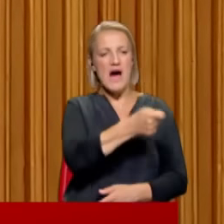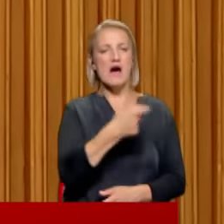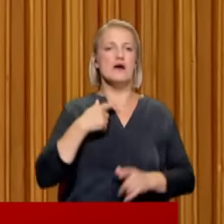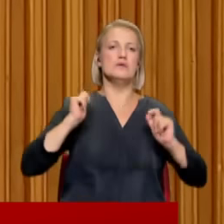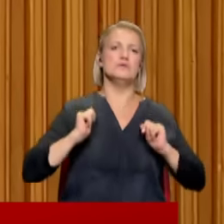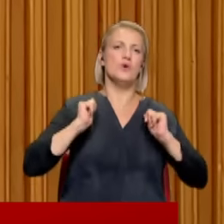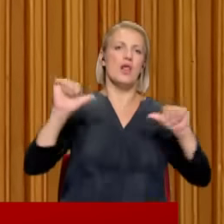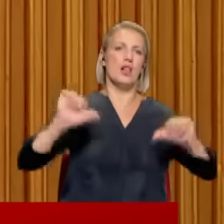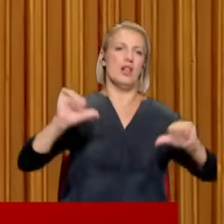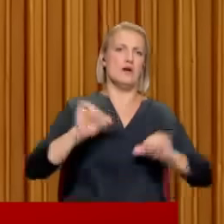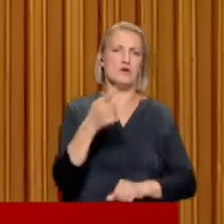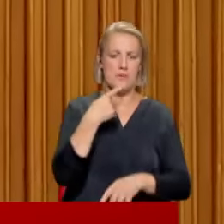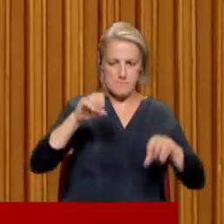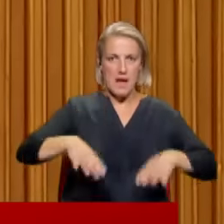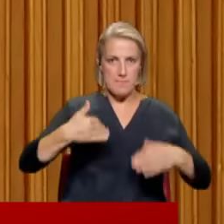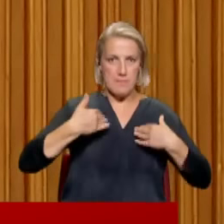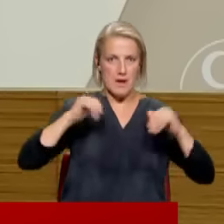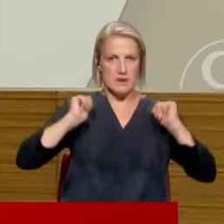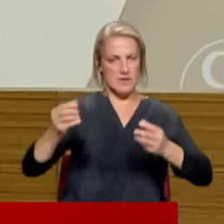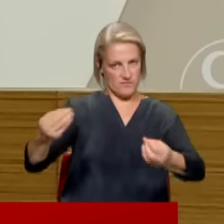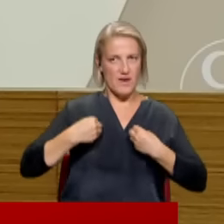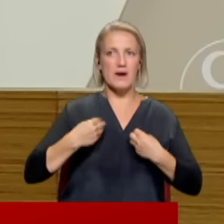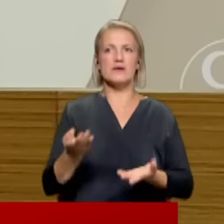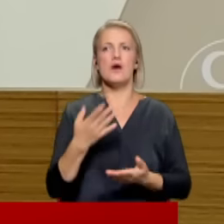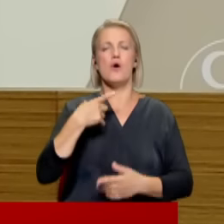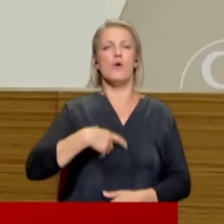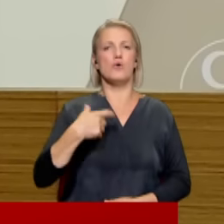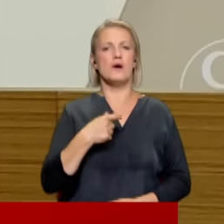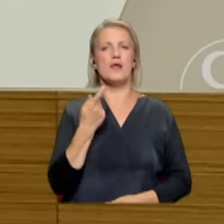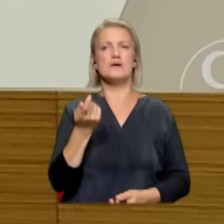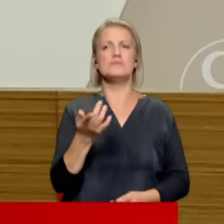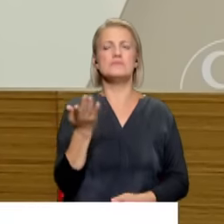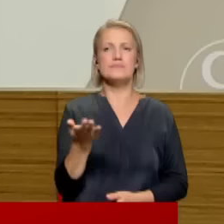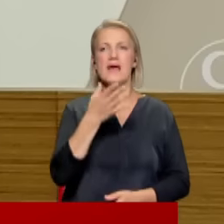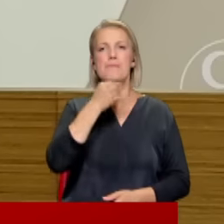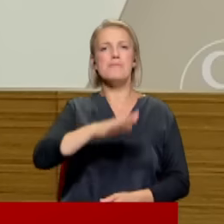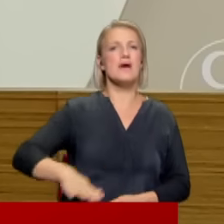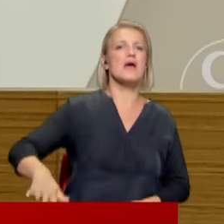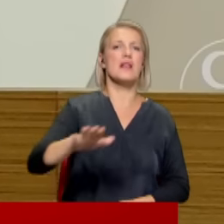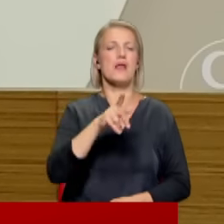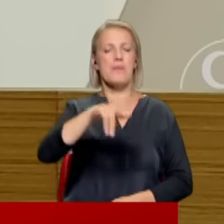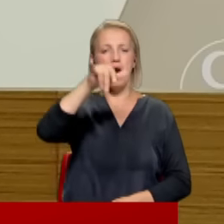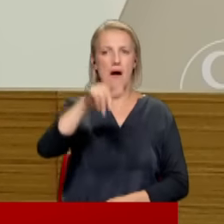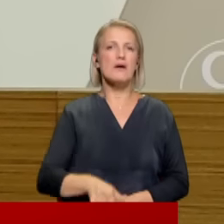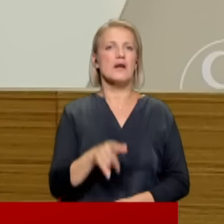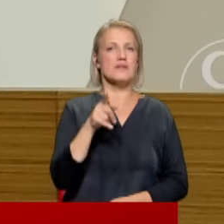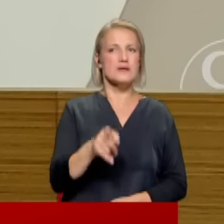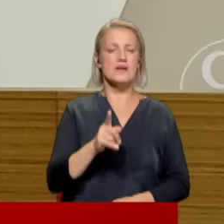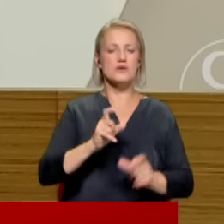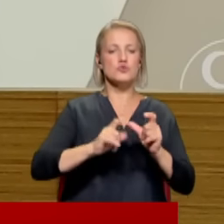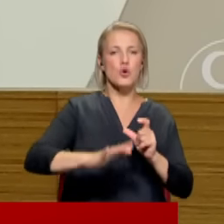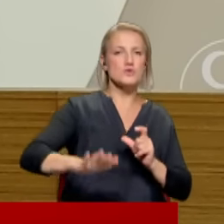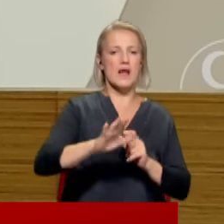taşıyamam ağır geldi diyor bırak ben taşıyacağım ver küfeyi özellikle istismar edilen emeklilerimiz hak ettikleri